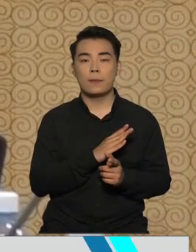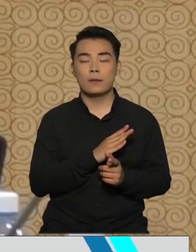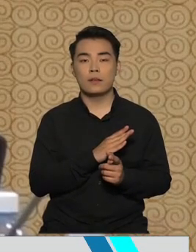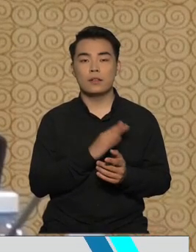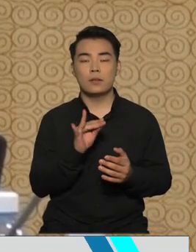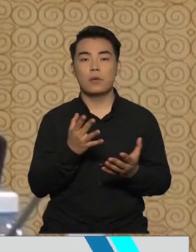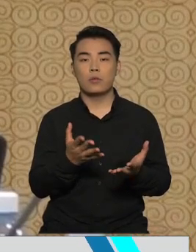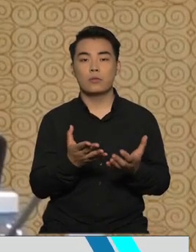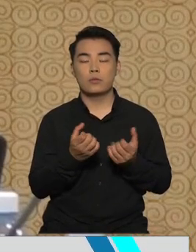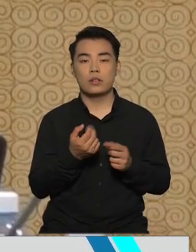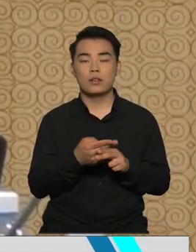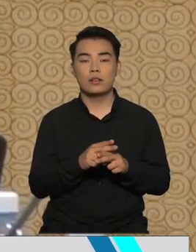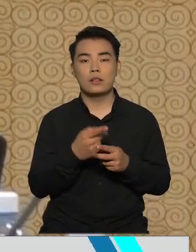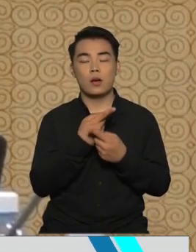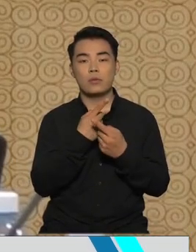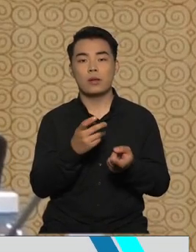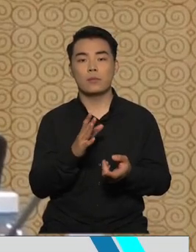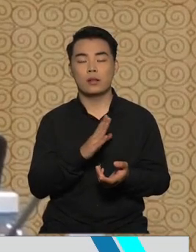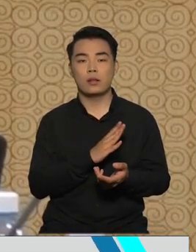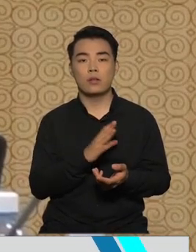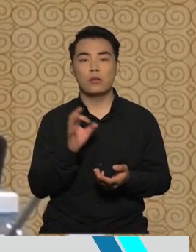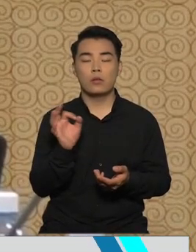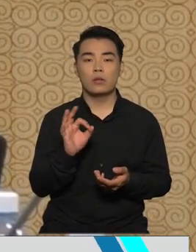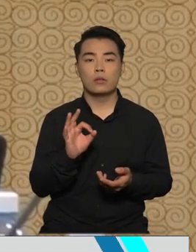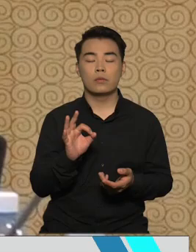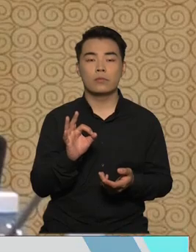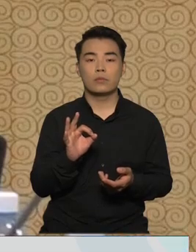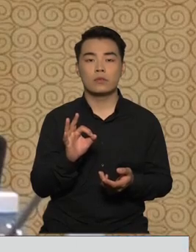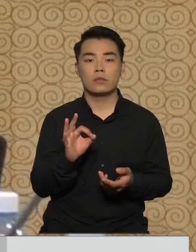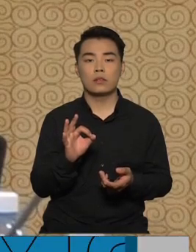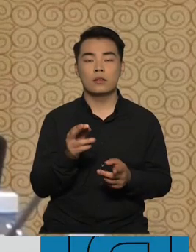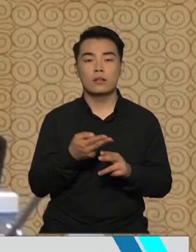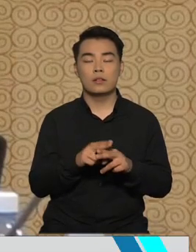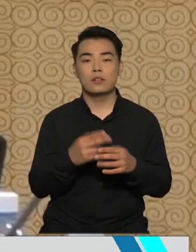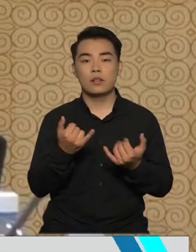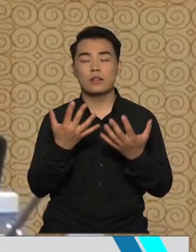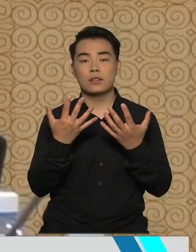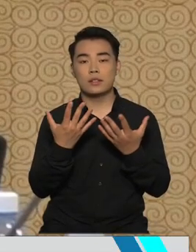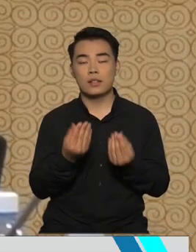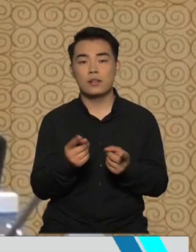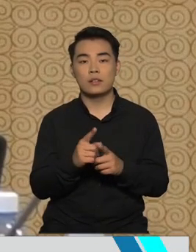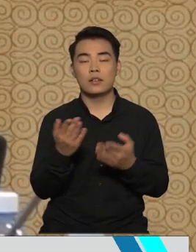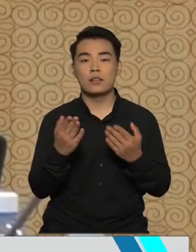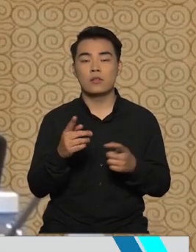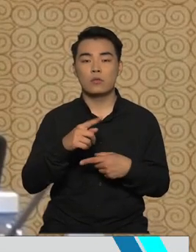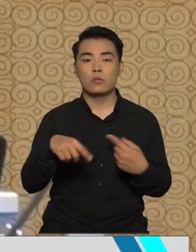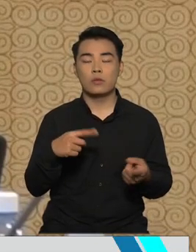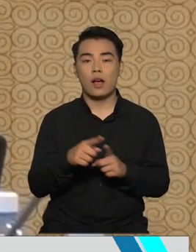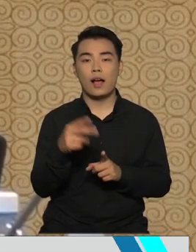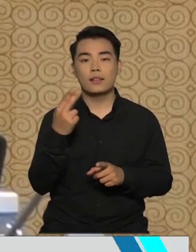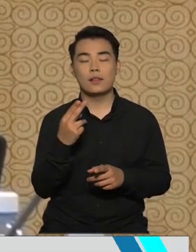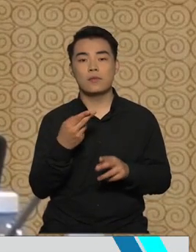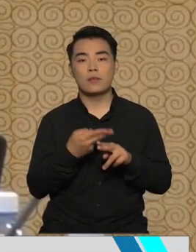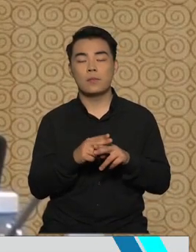получили соответствующей информации. Мы полагаем, что по итогам сегодняшнего нашего круглого стола на